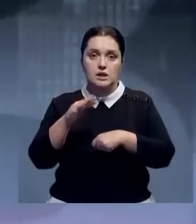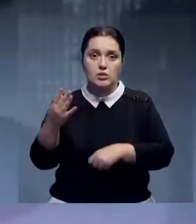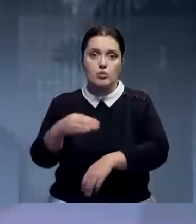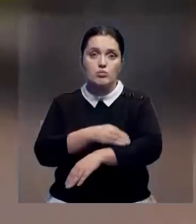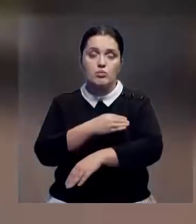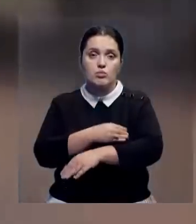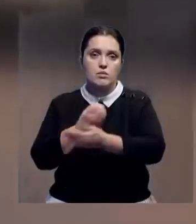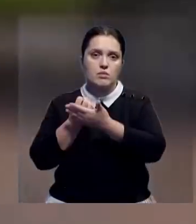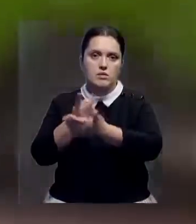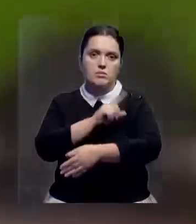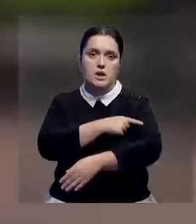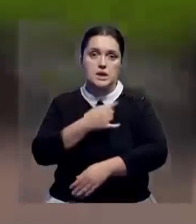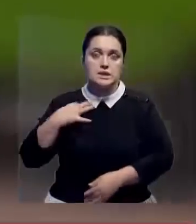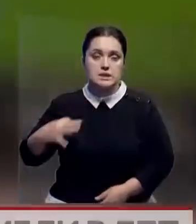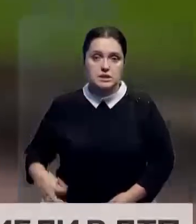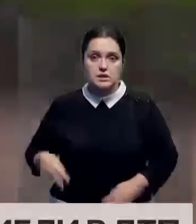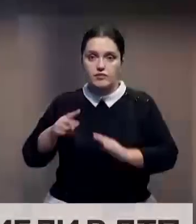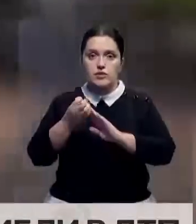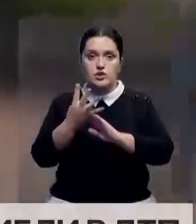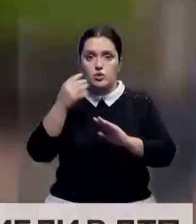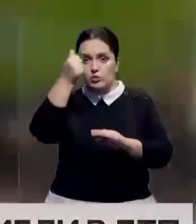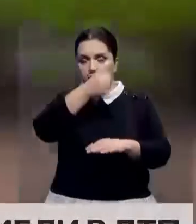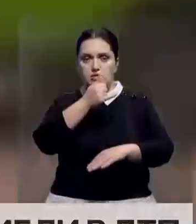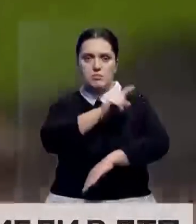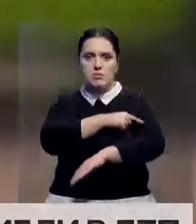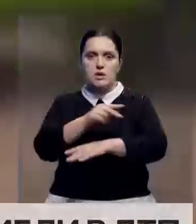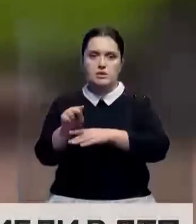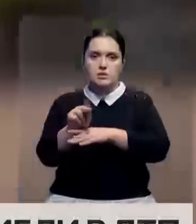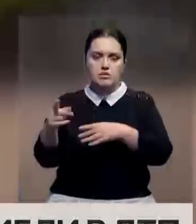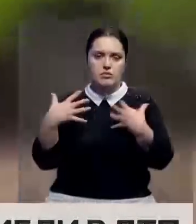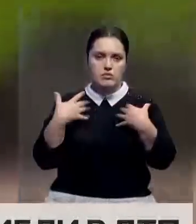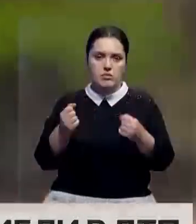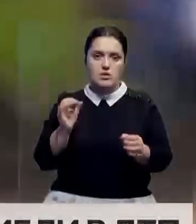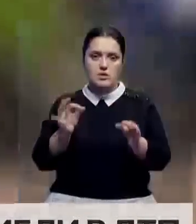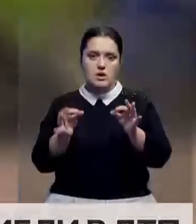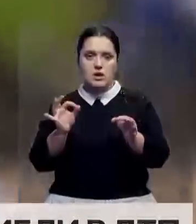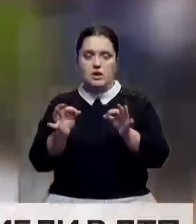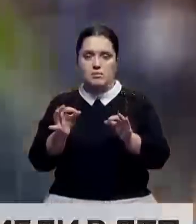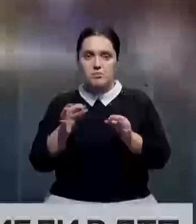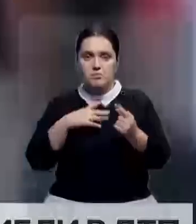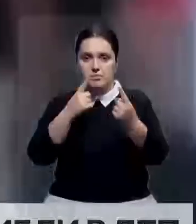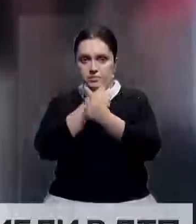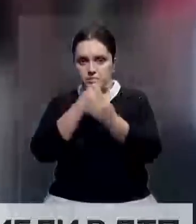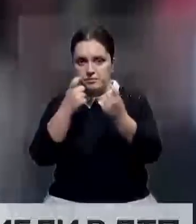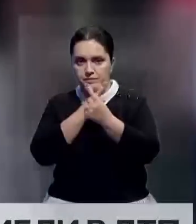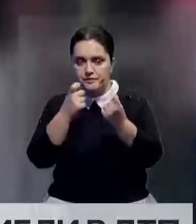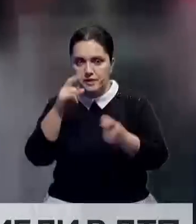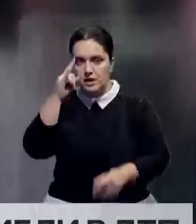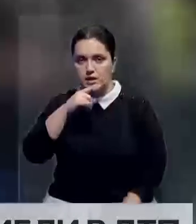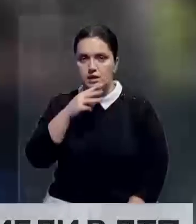Сын 2014 года рождения также сейчас в больнице, но его здоровью ничего не угрожает, сообщили в казахстанском